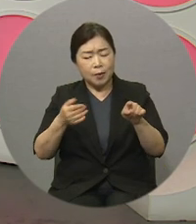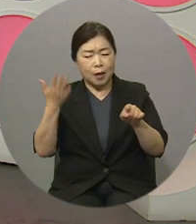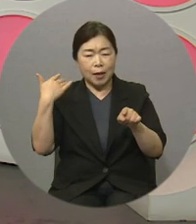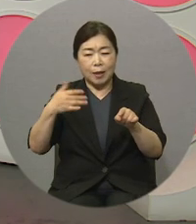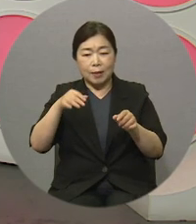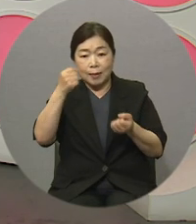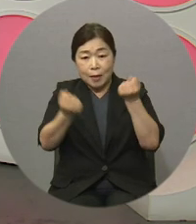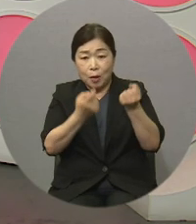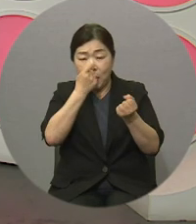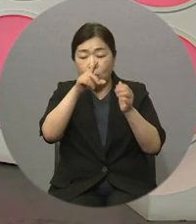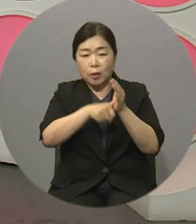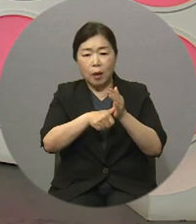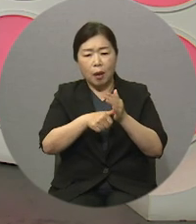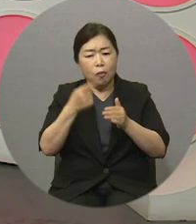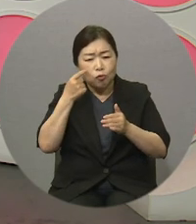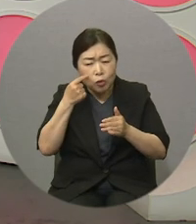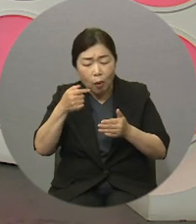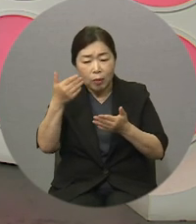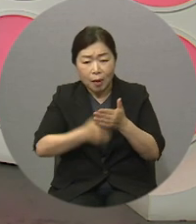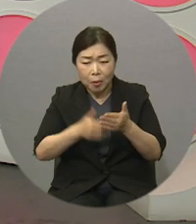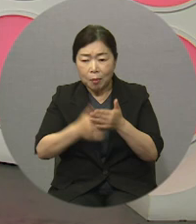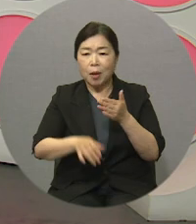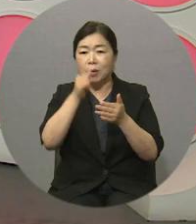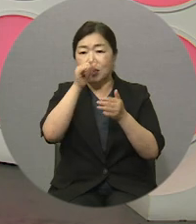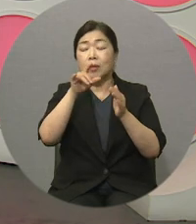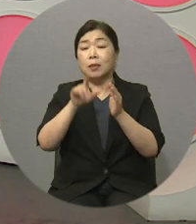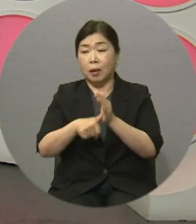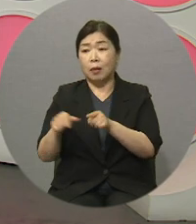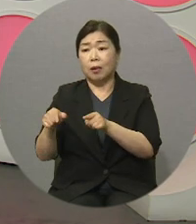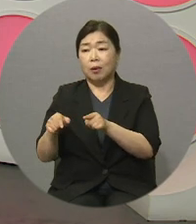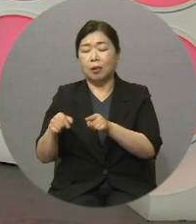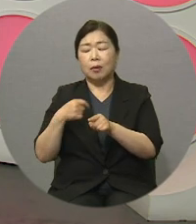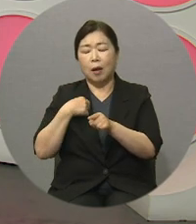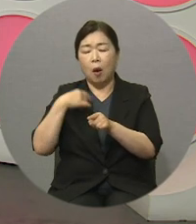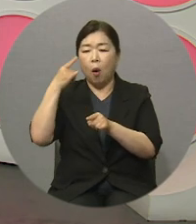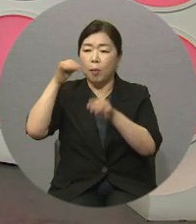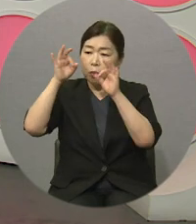그 생채기 같은 사랑이 늘 아립니다.